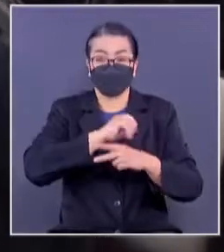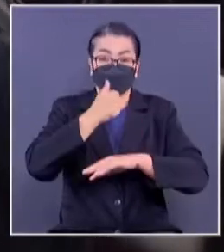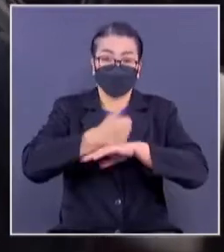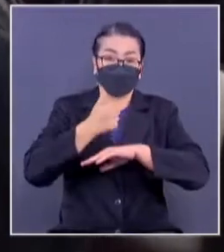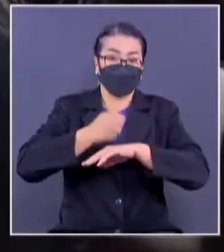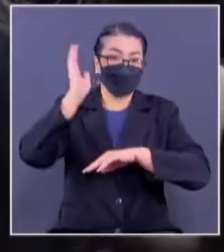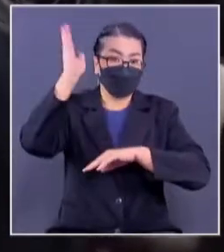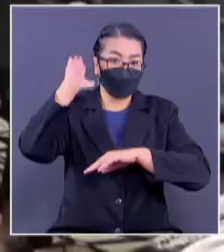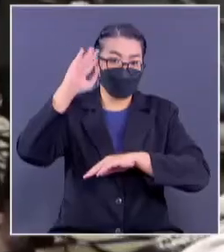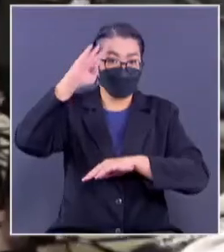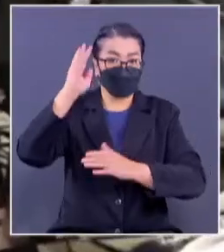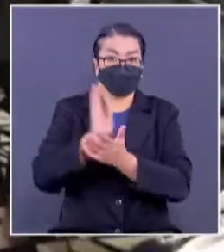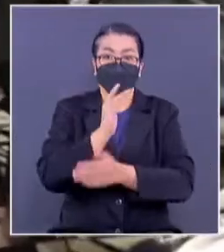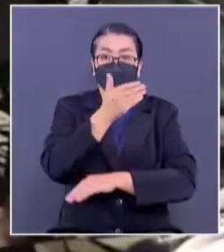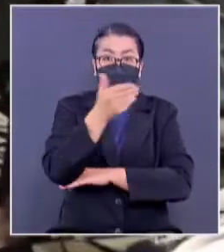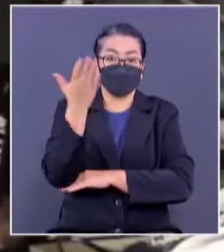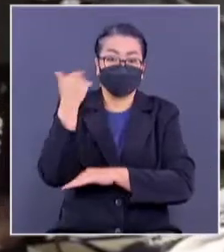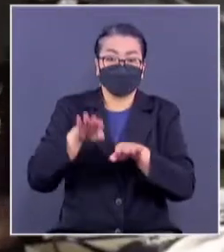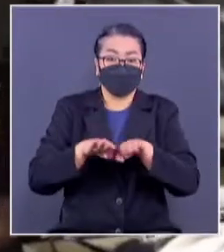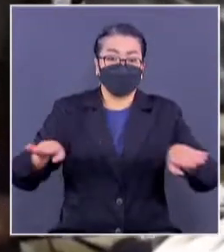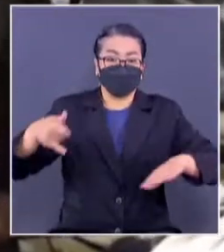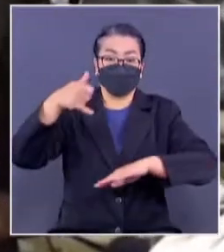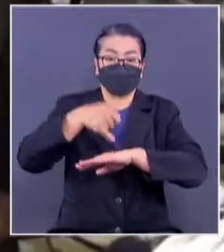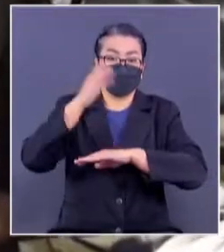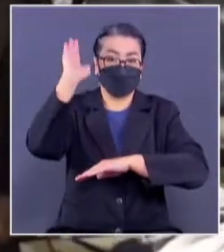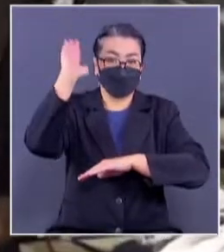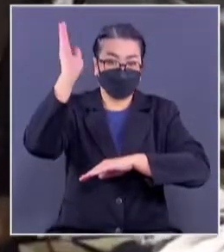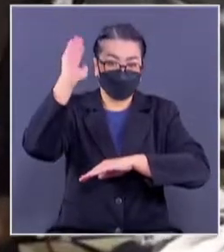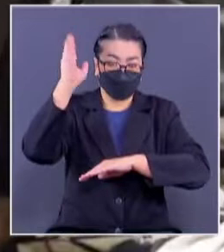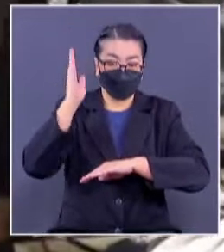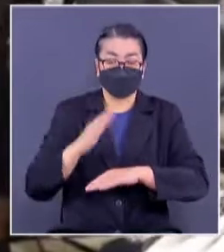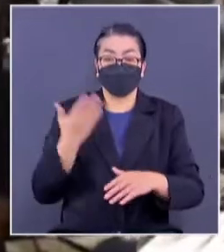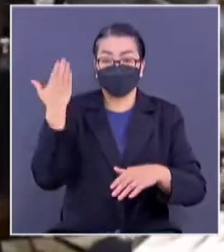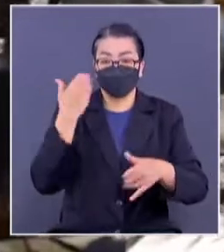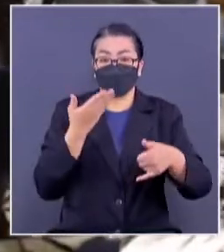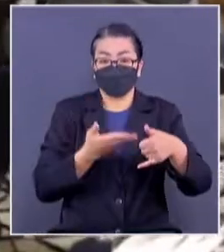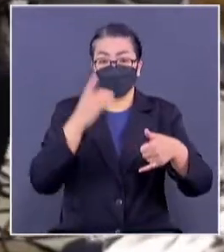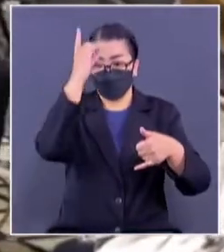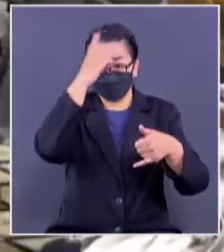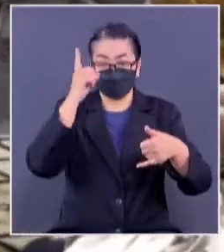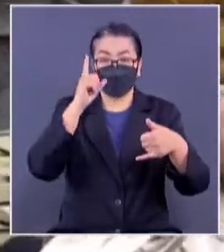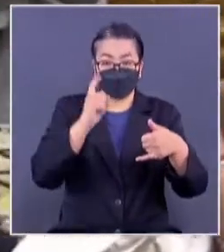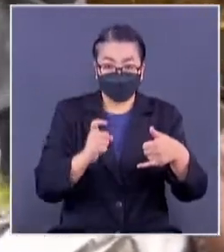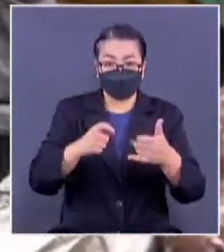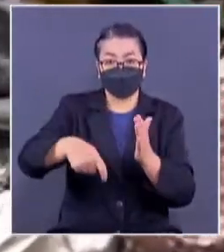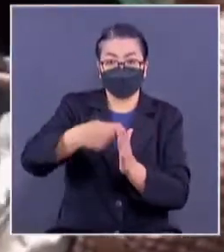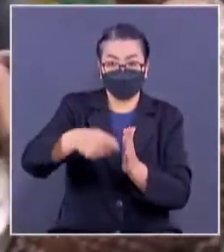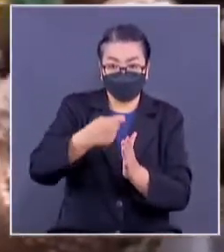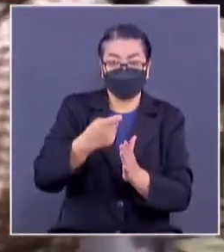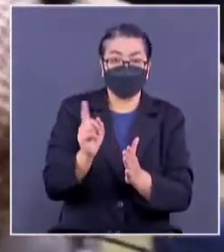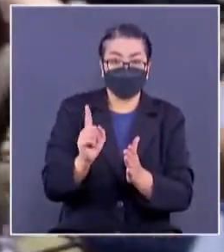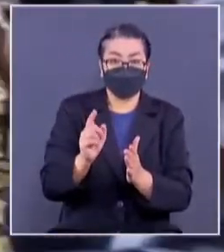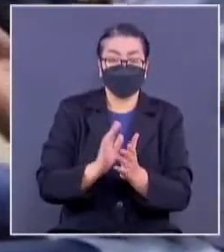านตำรวจแห่งชาติเมื่อวานนี้มีการแถลงความคืบหน้านะคะคดีการเสียชีวิตของนางสาวนิดาพัชรวีรพงศ์หรือว่าคุณแ